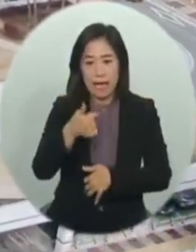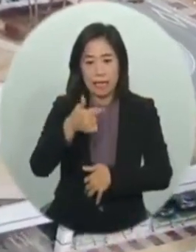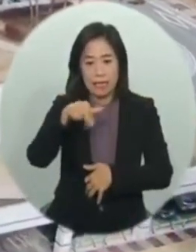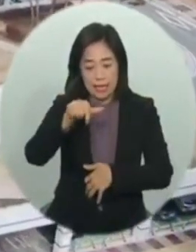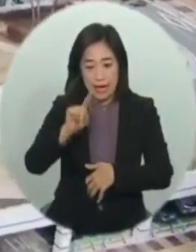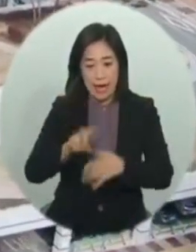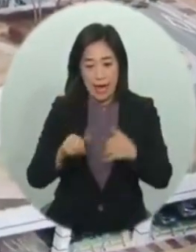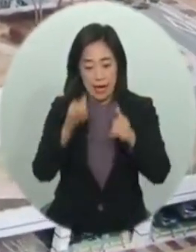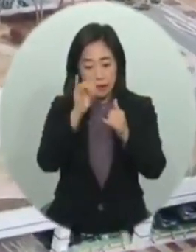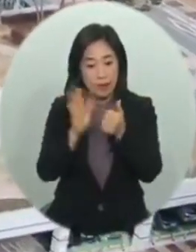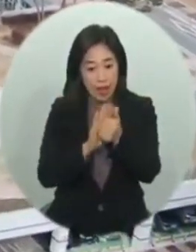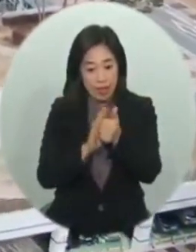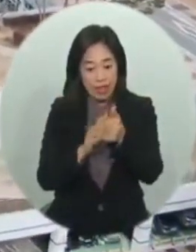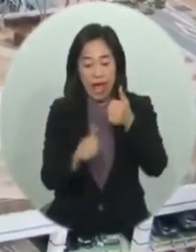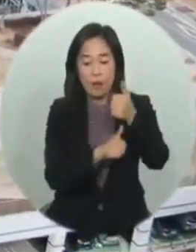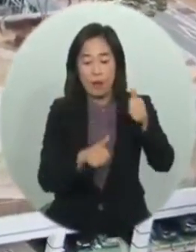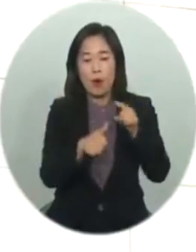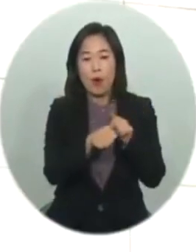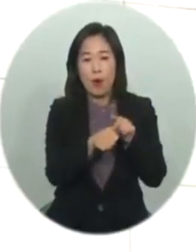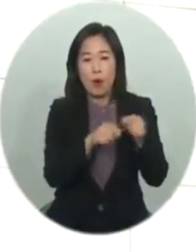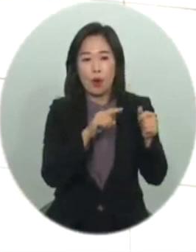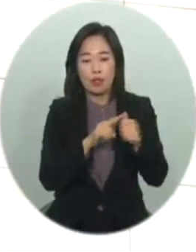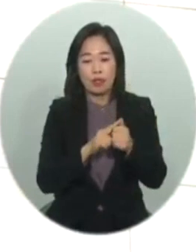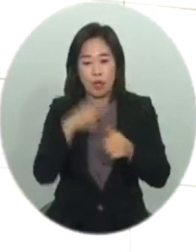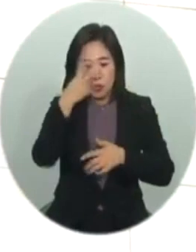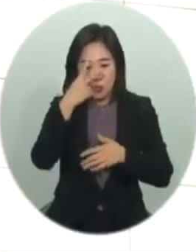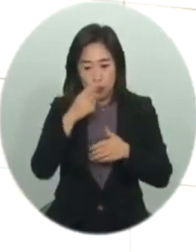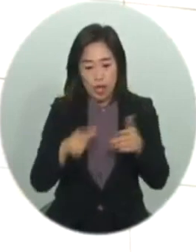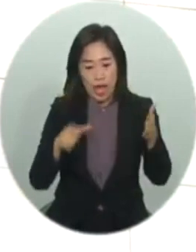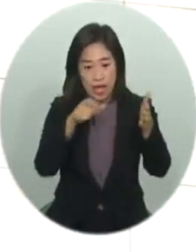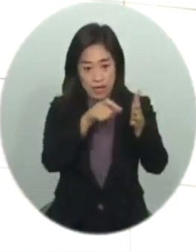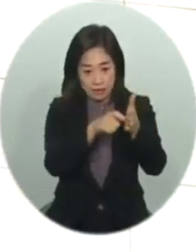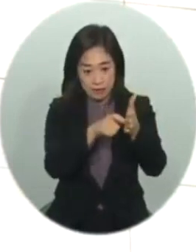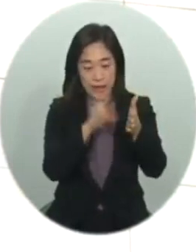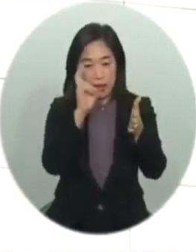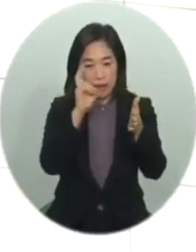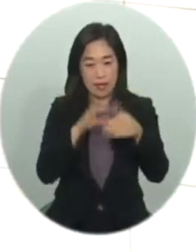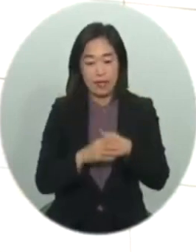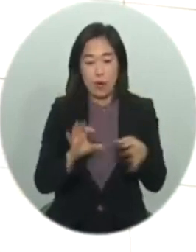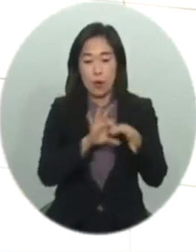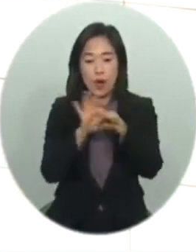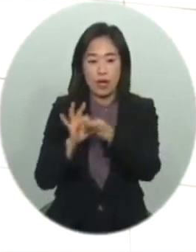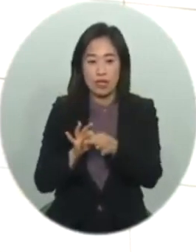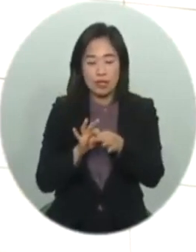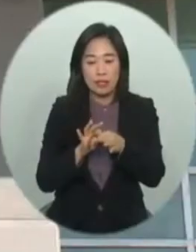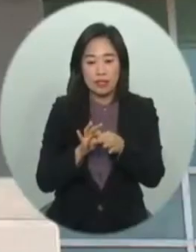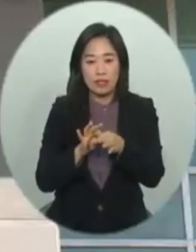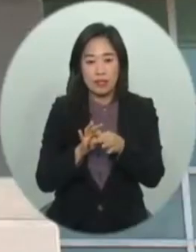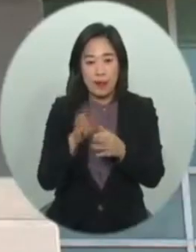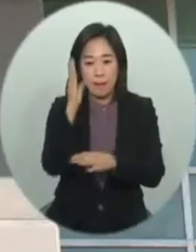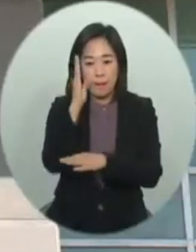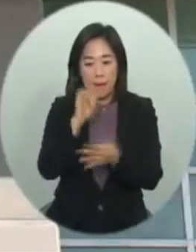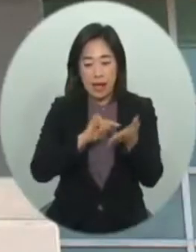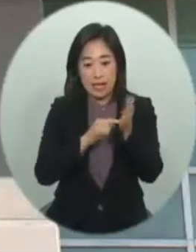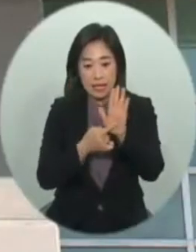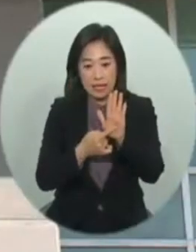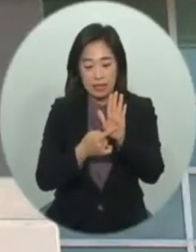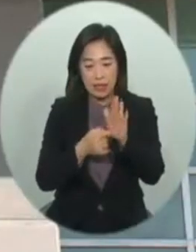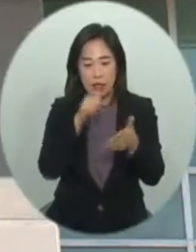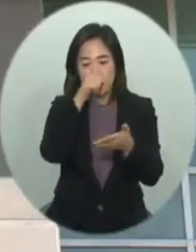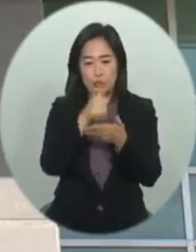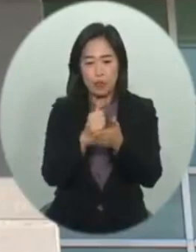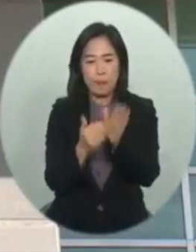접대를 받은 간부급 등도 수사대상에 오를 것이란 전망입니다 이와 관련해 언급된인 부는 혐의를